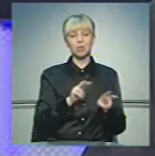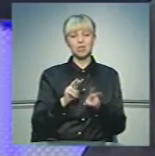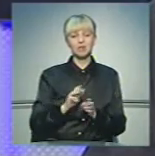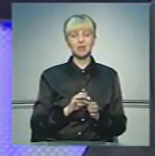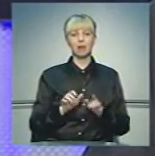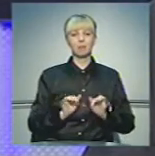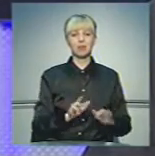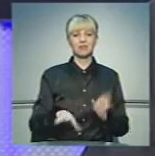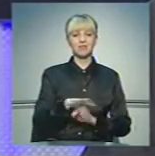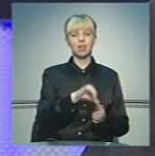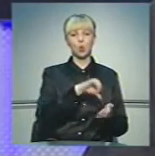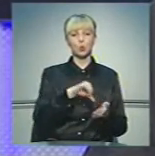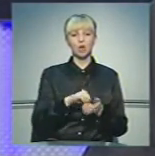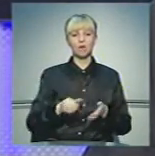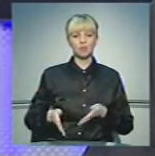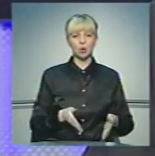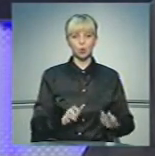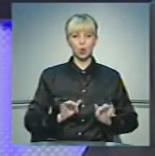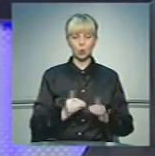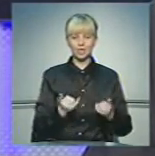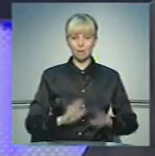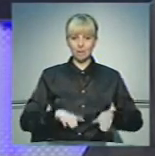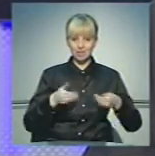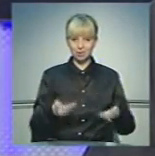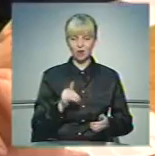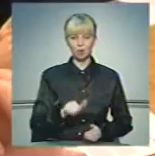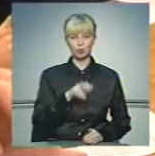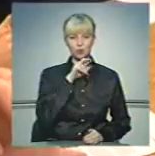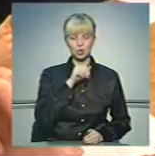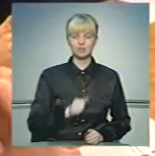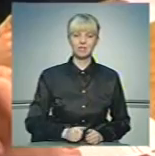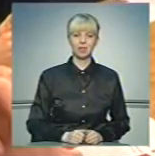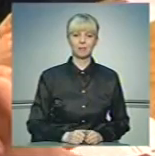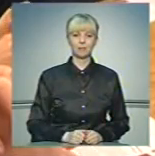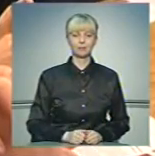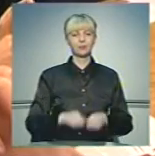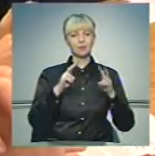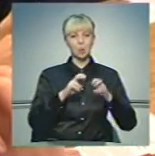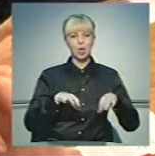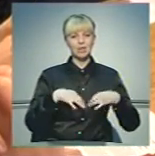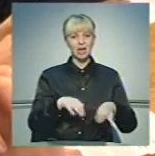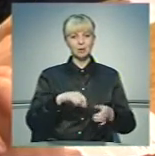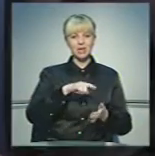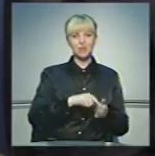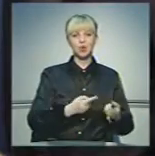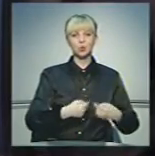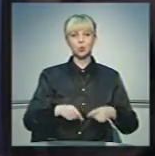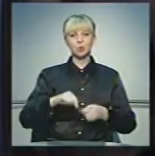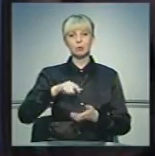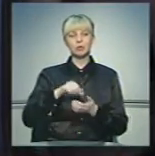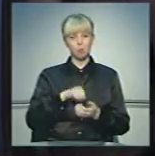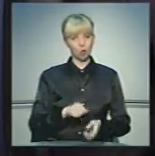пересуванням усіх учасників дорожнього руху, нині презентували у Чернівцях. До дослідження транспортної інфраструктури міста